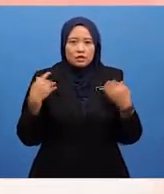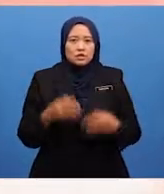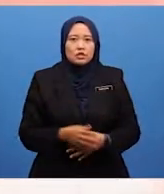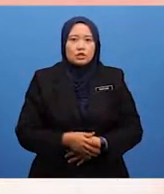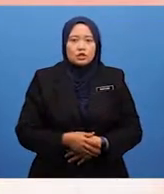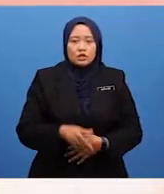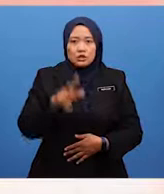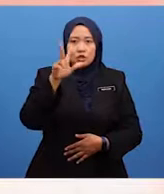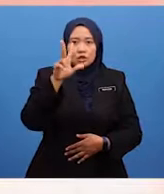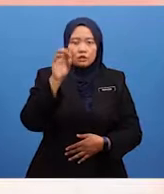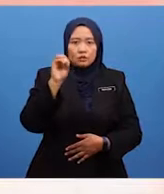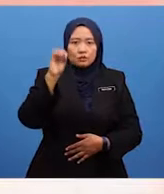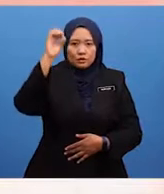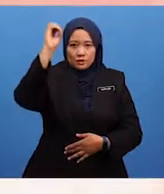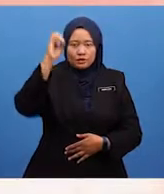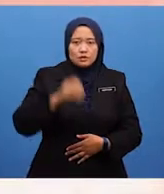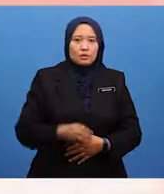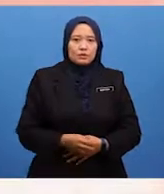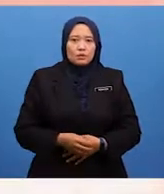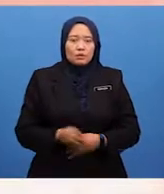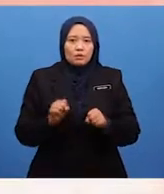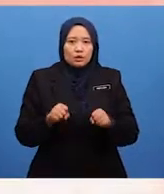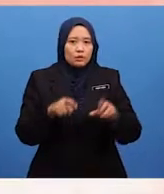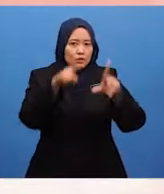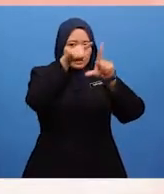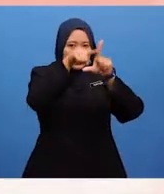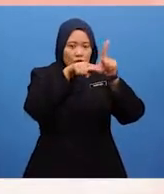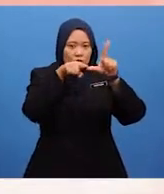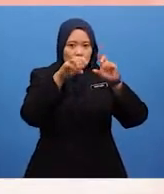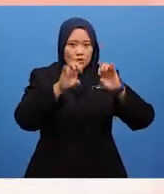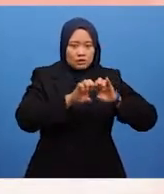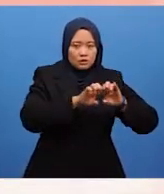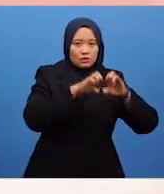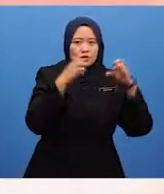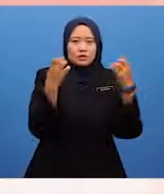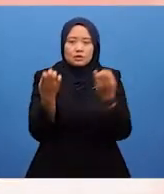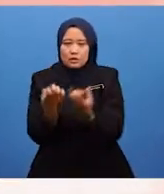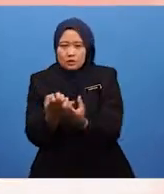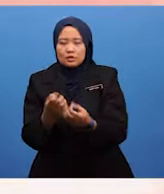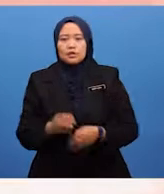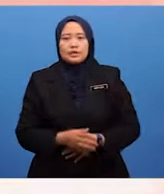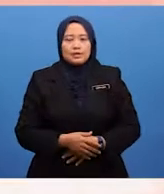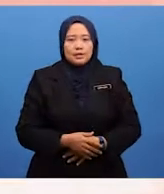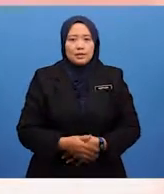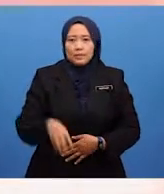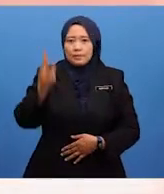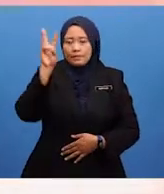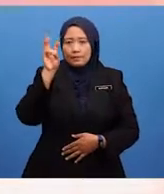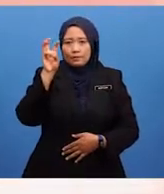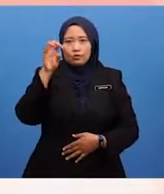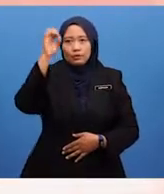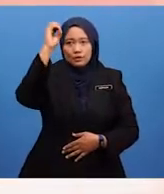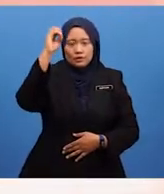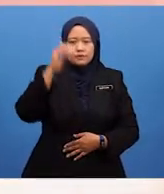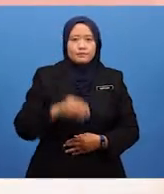menggunakan sesiku set 30 dan juga 60° lahir dan menerima macet 2